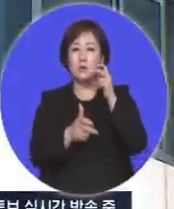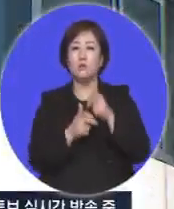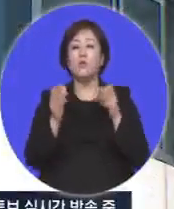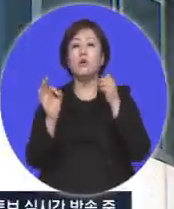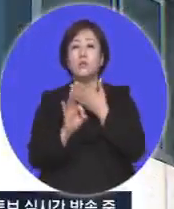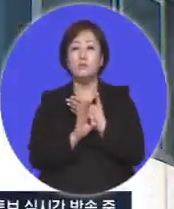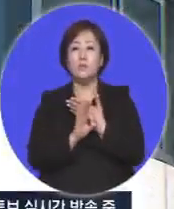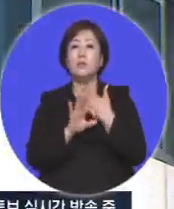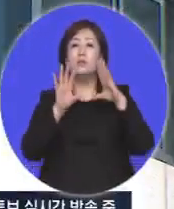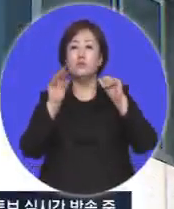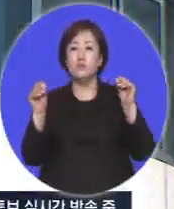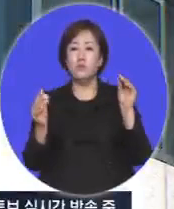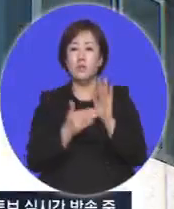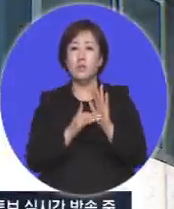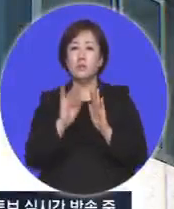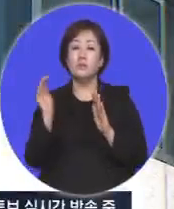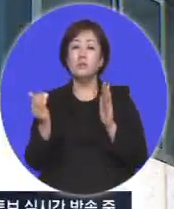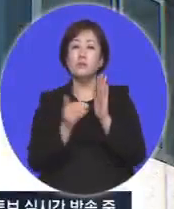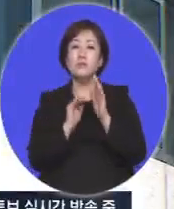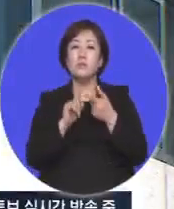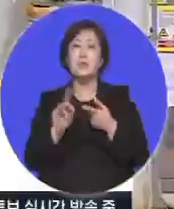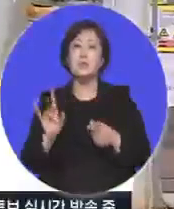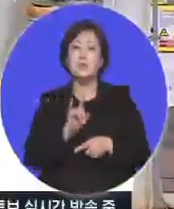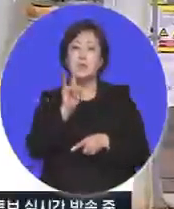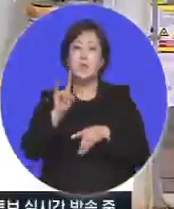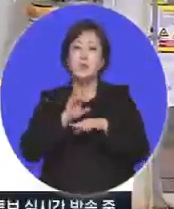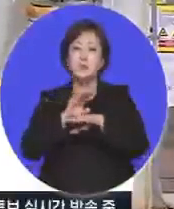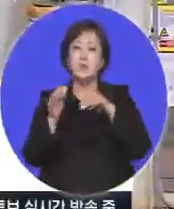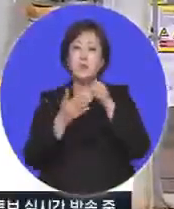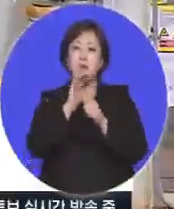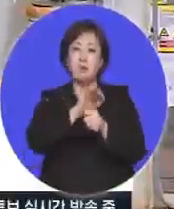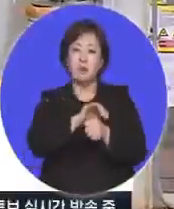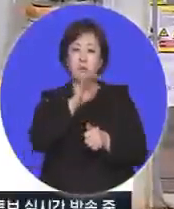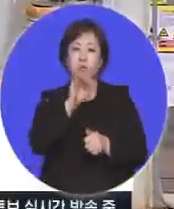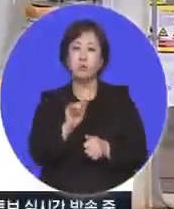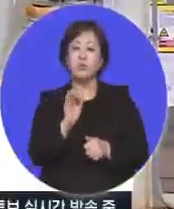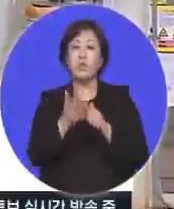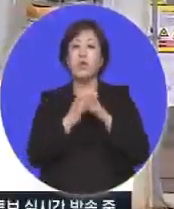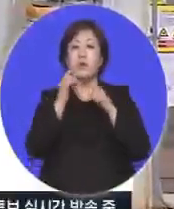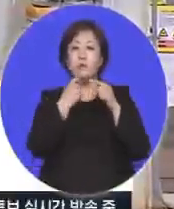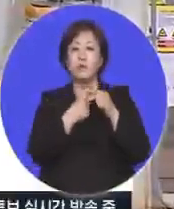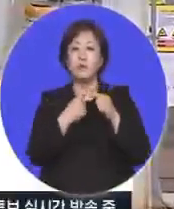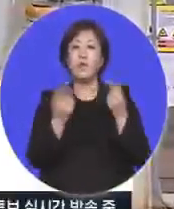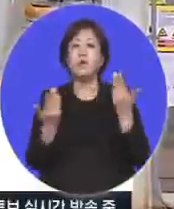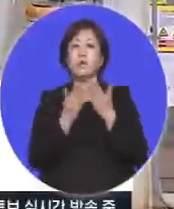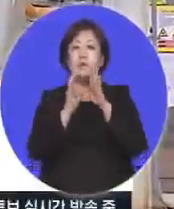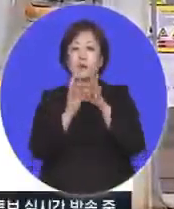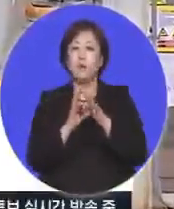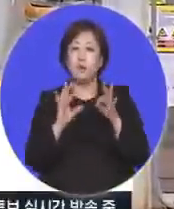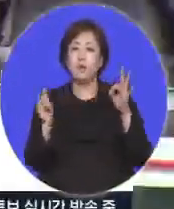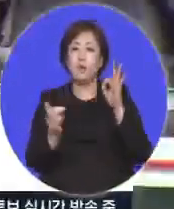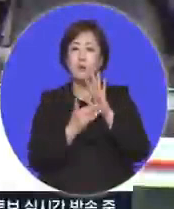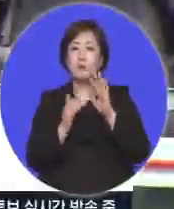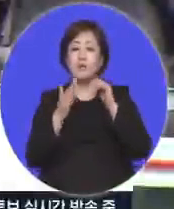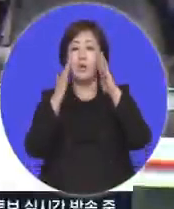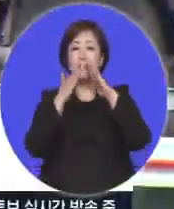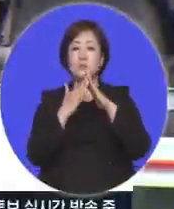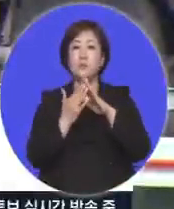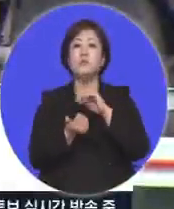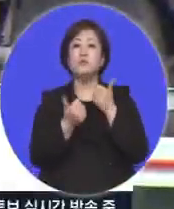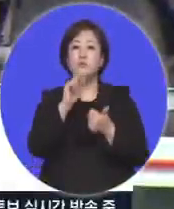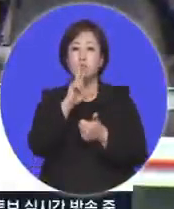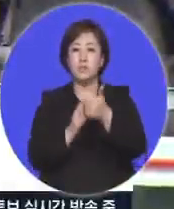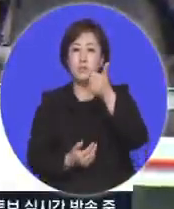일시 중단했습니다. 현대차에 따르면 경주에 있는 1차 협력 업체가 지난 21일 집에서 숨진 채